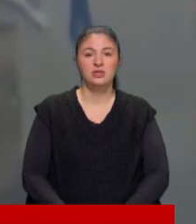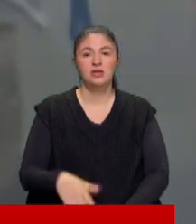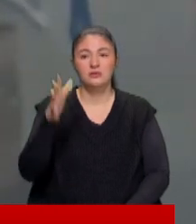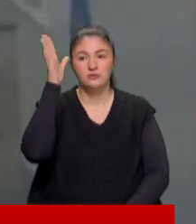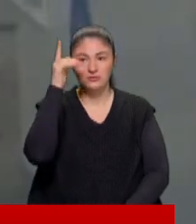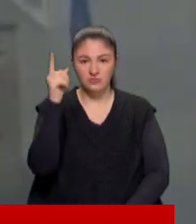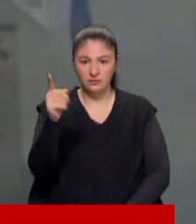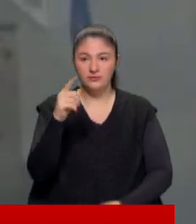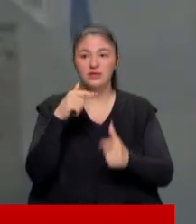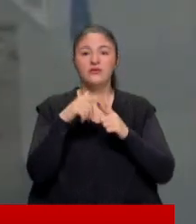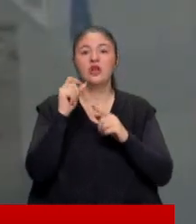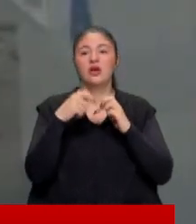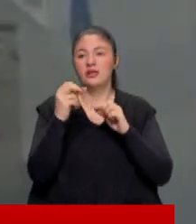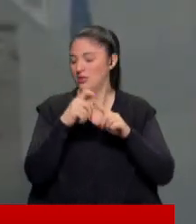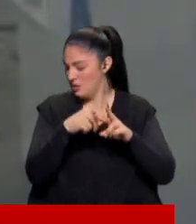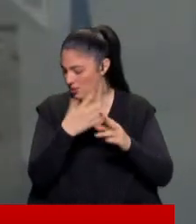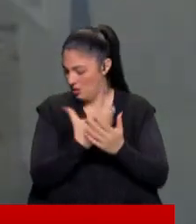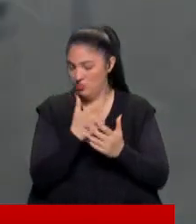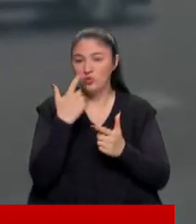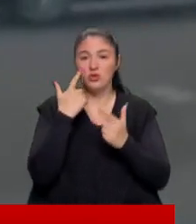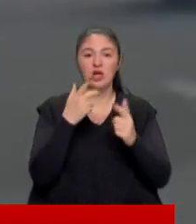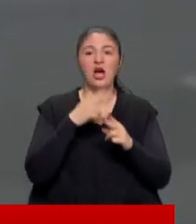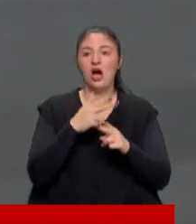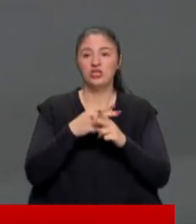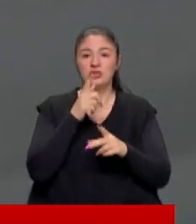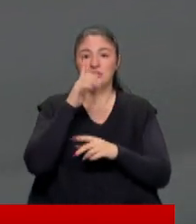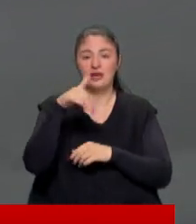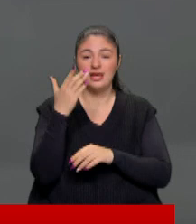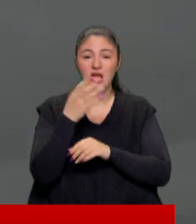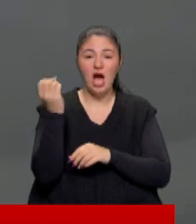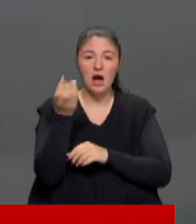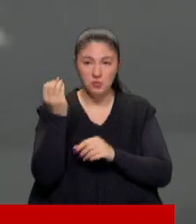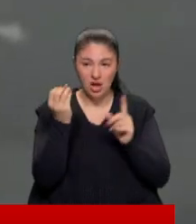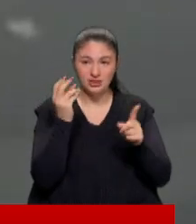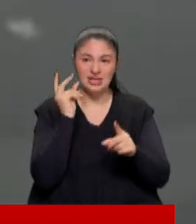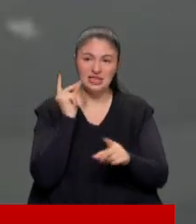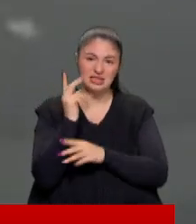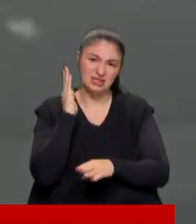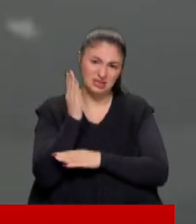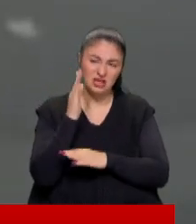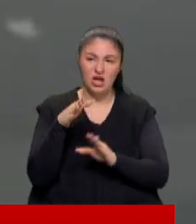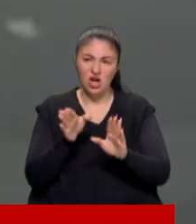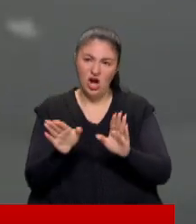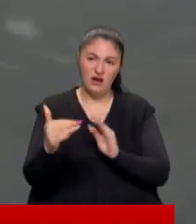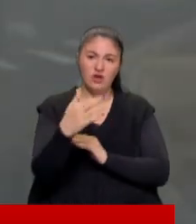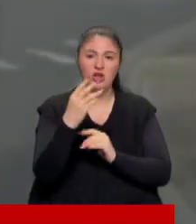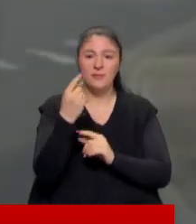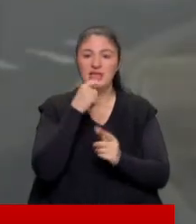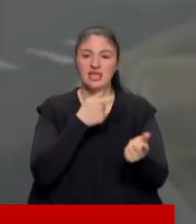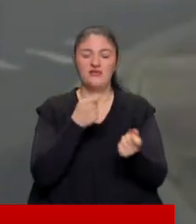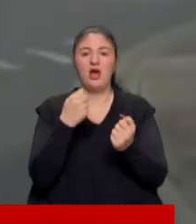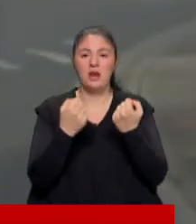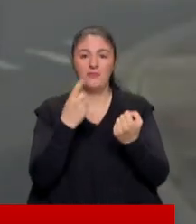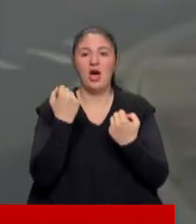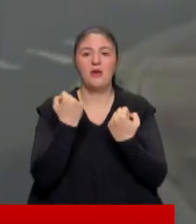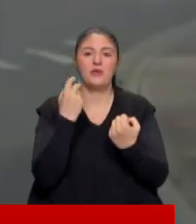Amerika Birleşik Devletleri Florida'da kaydedildi bu görüntüler. Acil durum çağrısına giden ambulans hızla ilerlerken kavşaktan geçen bir itfaiye aracına